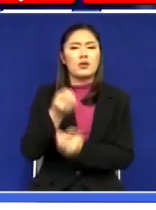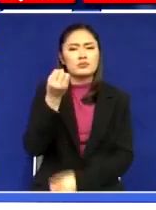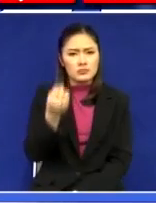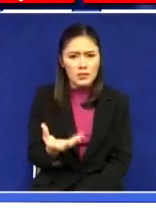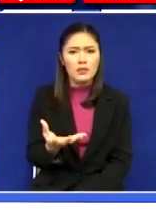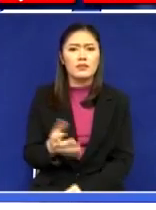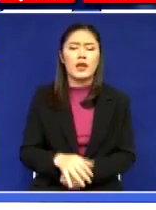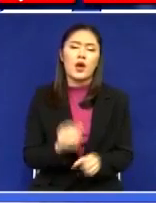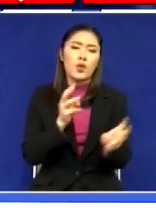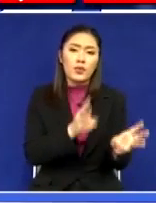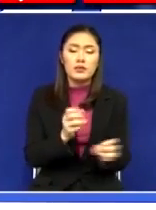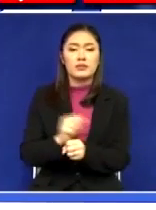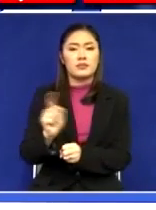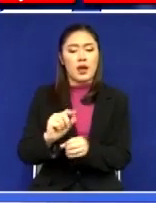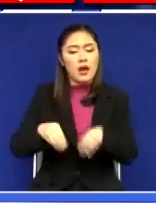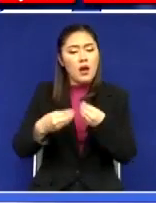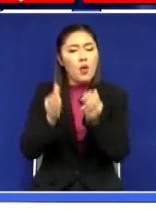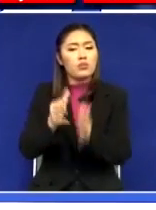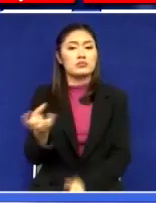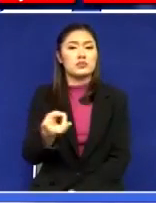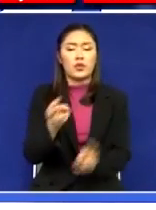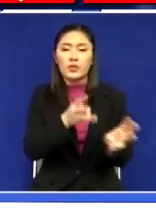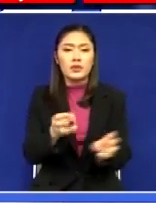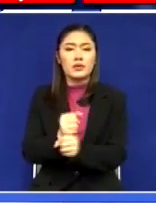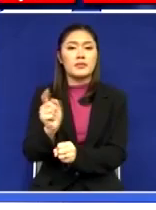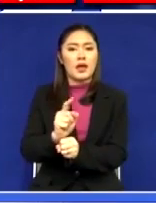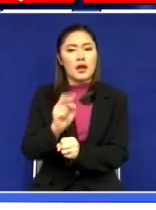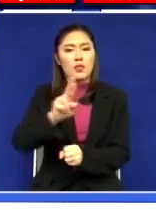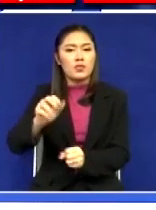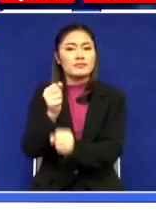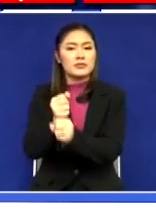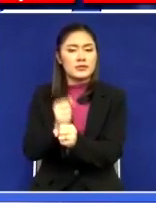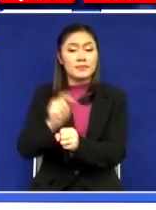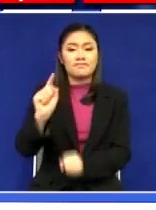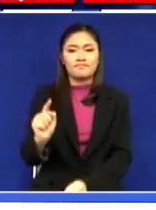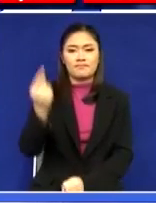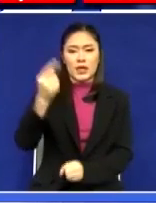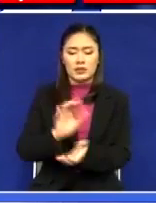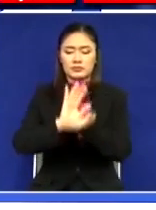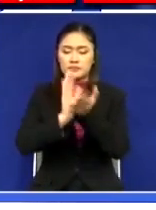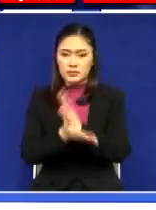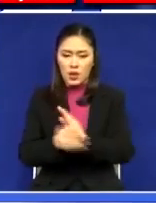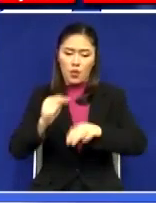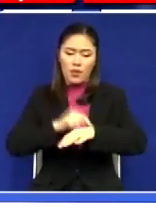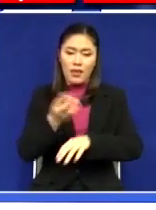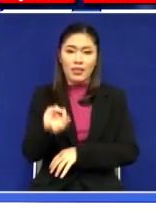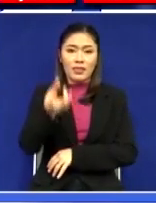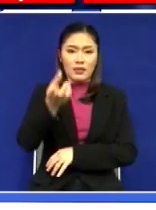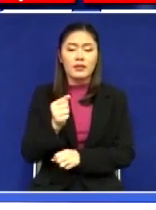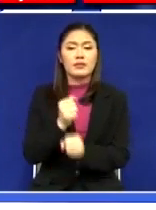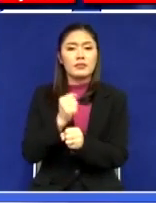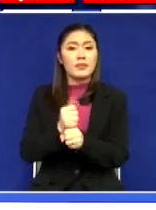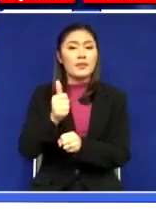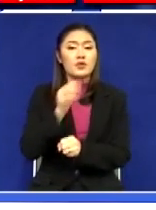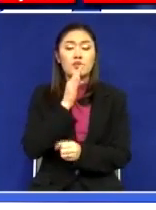ากนะครับจะทำยังไงให้คนน้อยลงนะครับเพราะฉะนั้นการออกแบบระบบงานใหม่ให้คนเนี่ยใช้บริการในเวลาที่สั้นลงนะครับสมมุติ